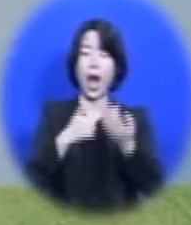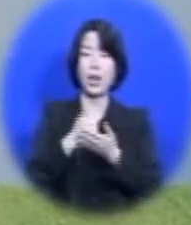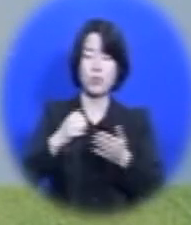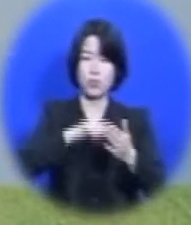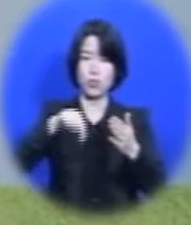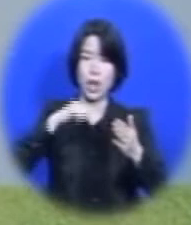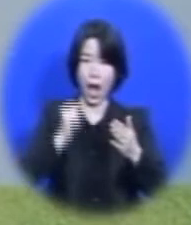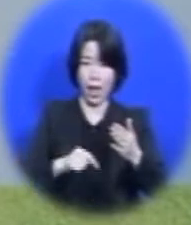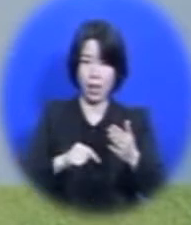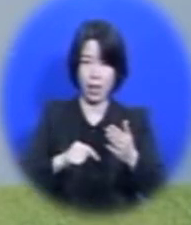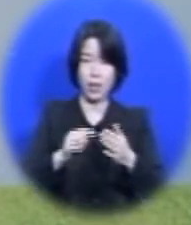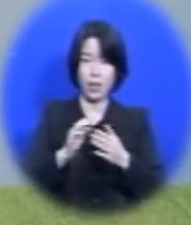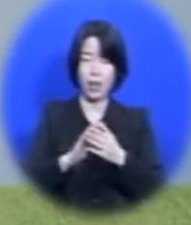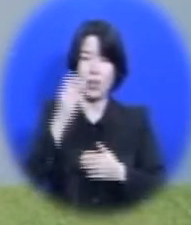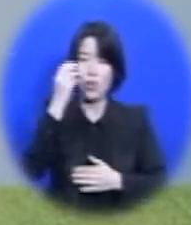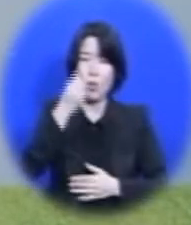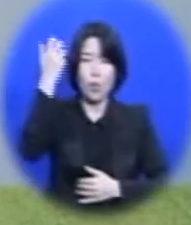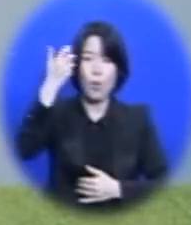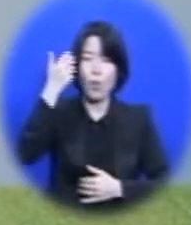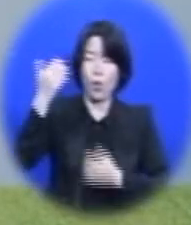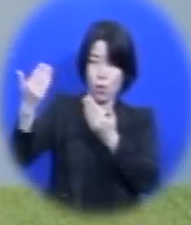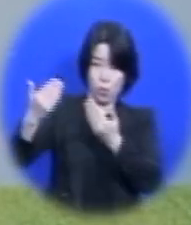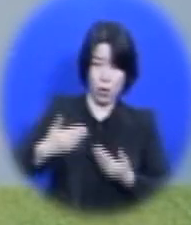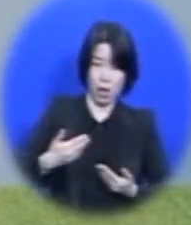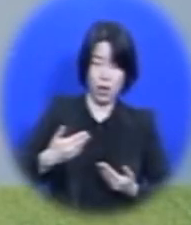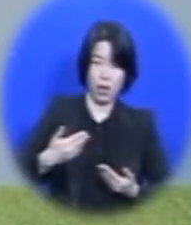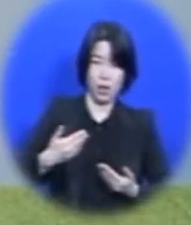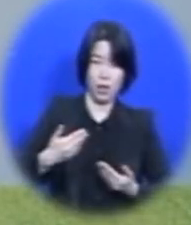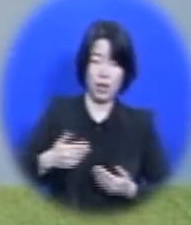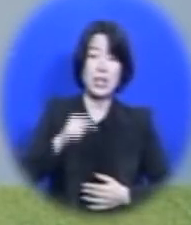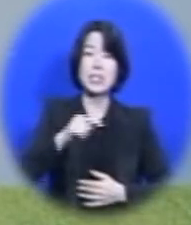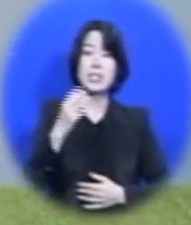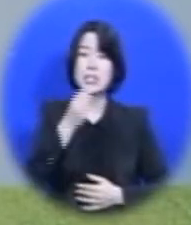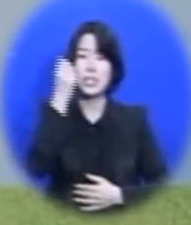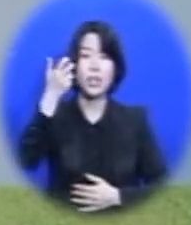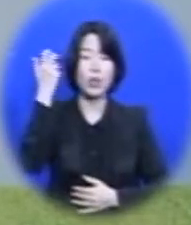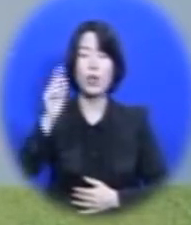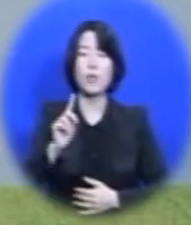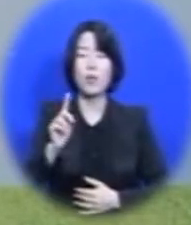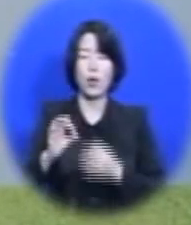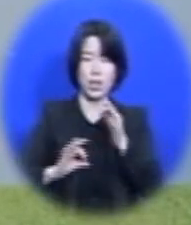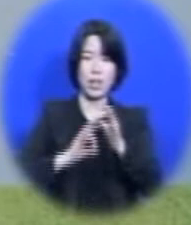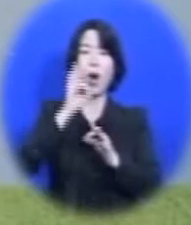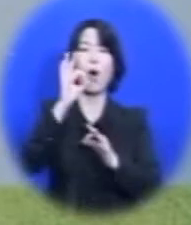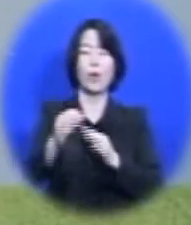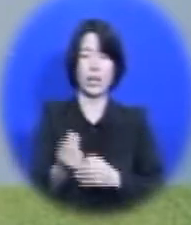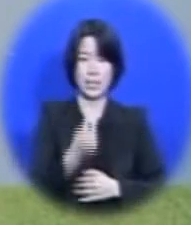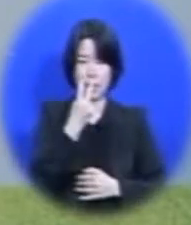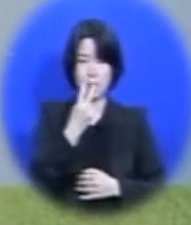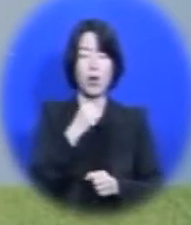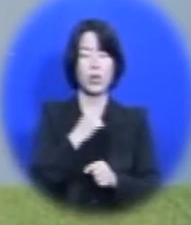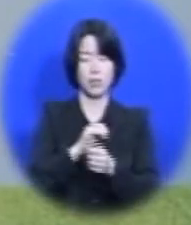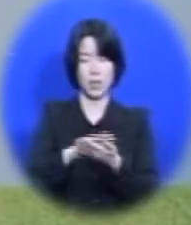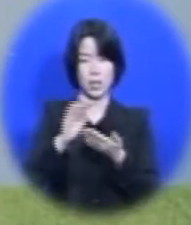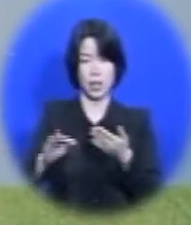안에 성령을 보내주셨습니다. 그 성령은 영원한 생명이신